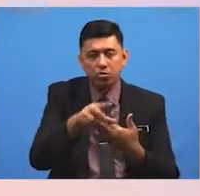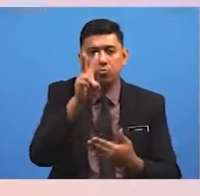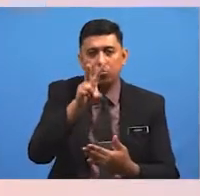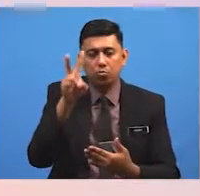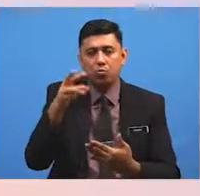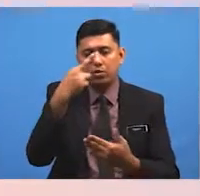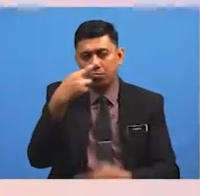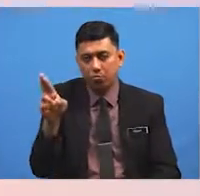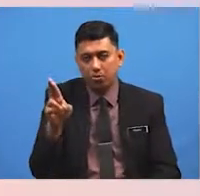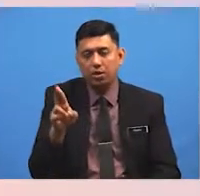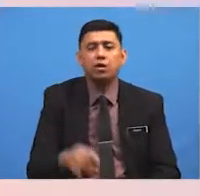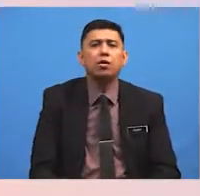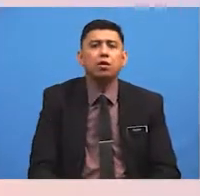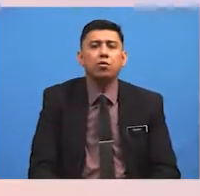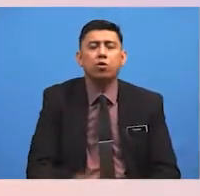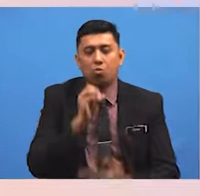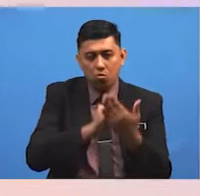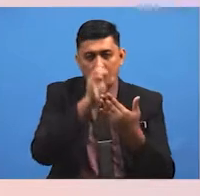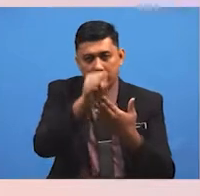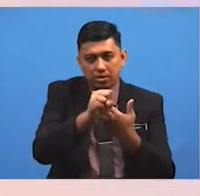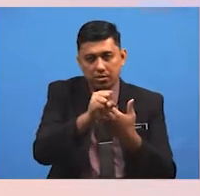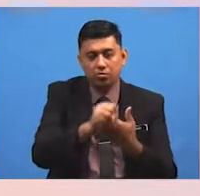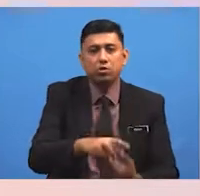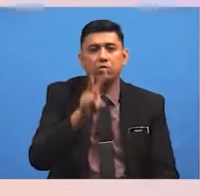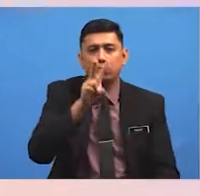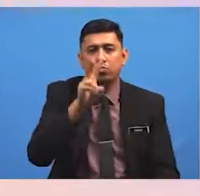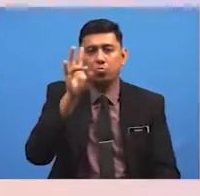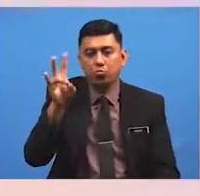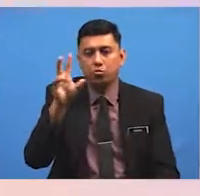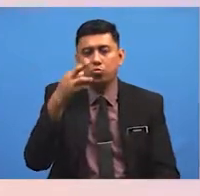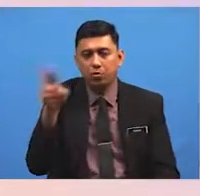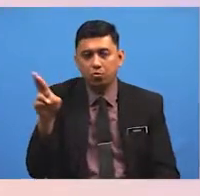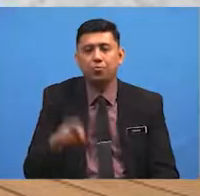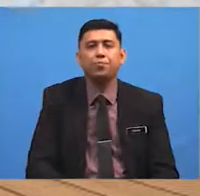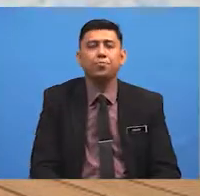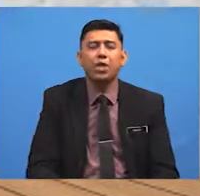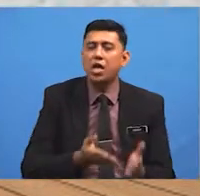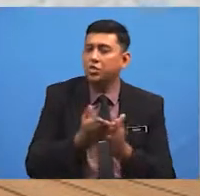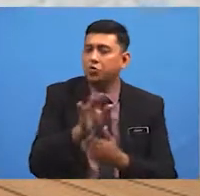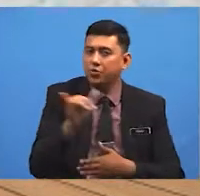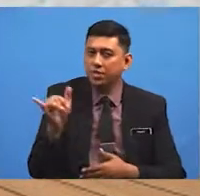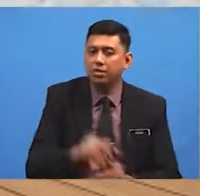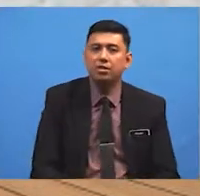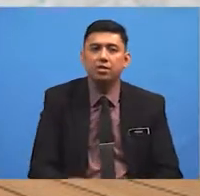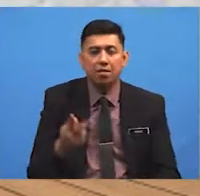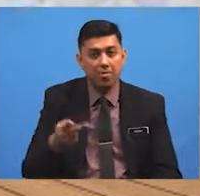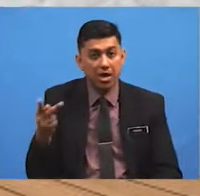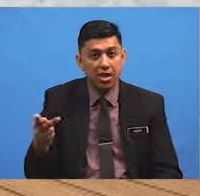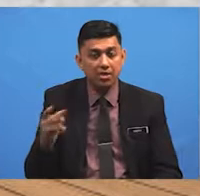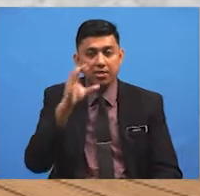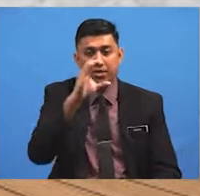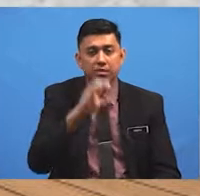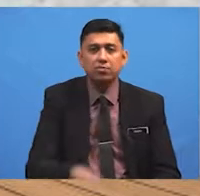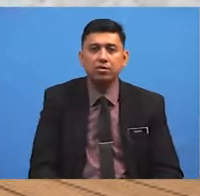admdomino 2000 dan laju berat ogos RM Rp27.000 seterusnya perkara